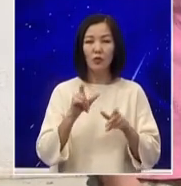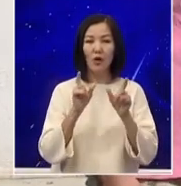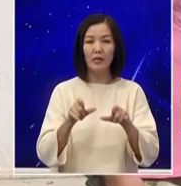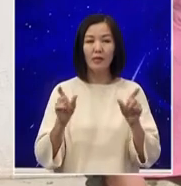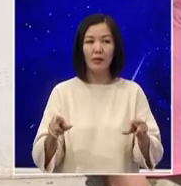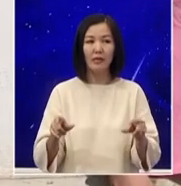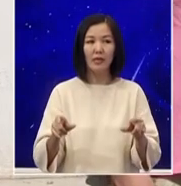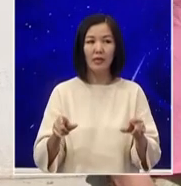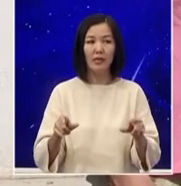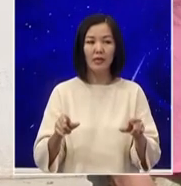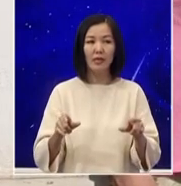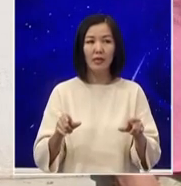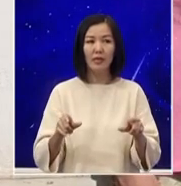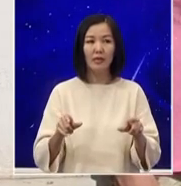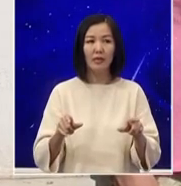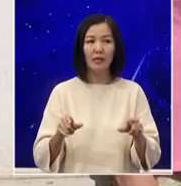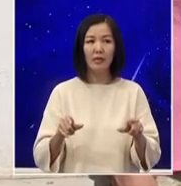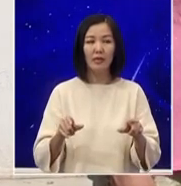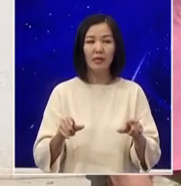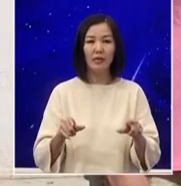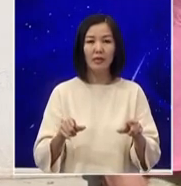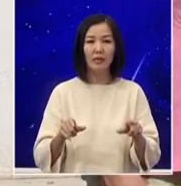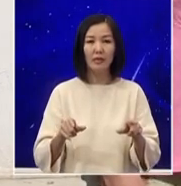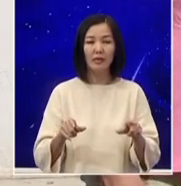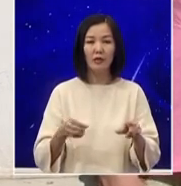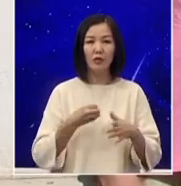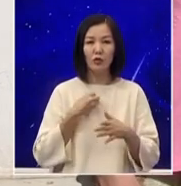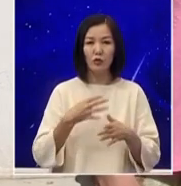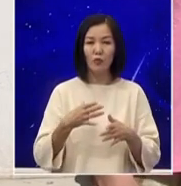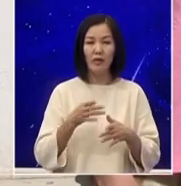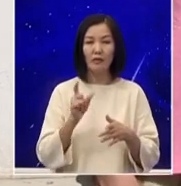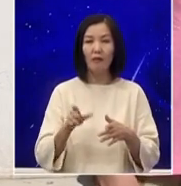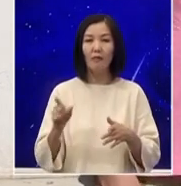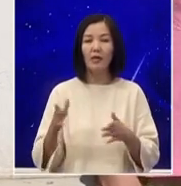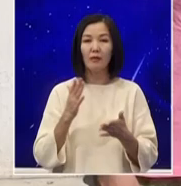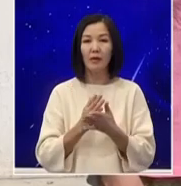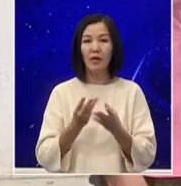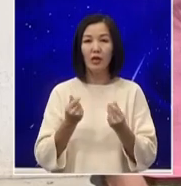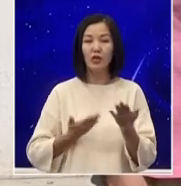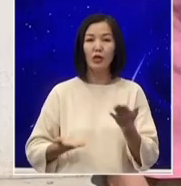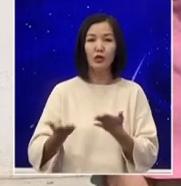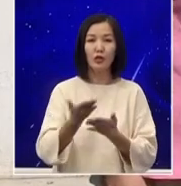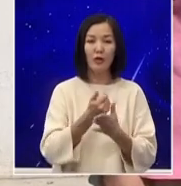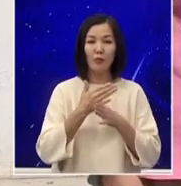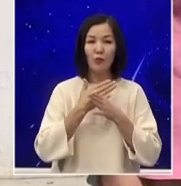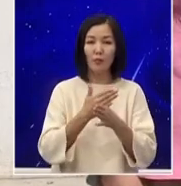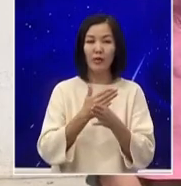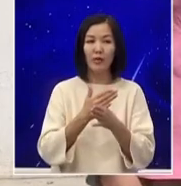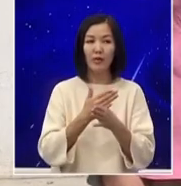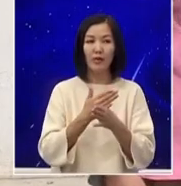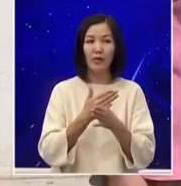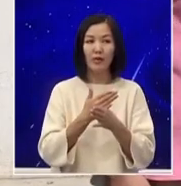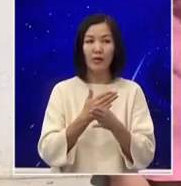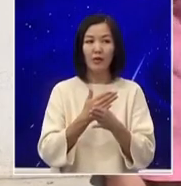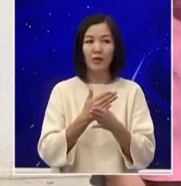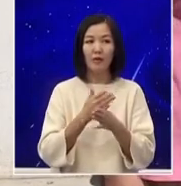азаматтарын беделді бетке ұстар азаматтары бар, жомарт жандары бар, бәрі айтыр, қолдан келгенше патша көңіл